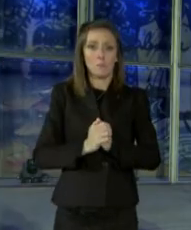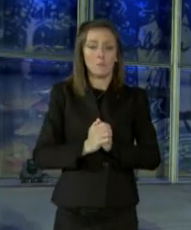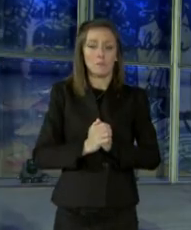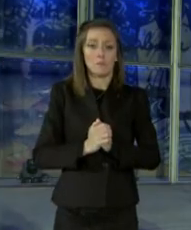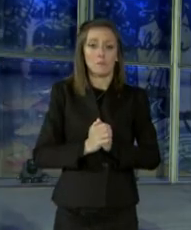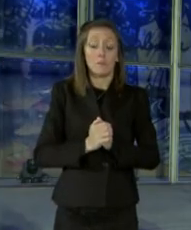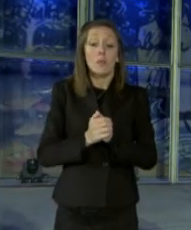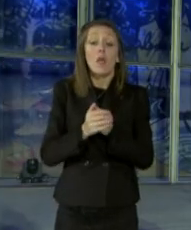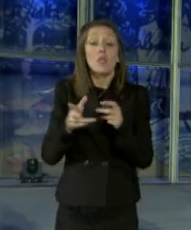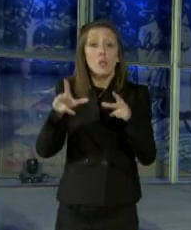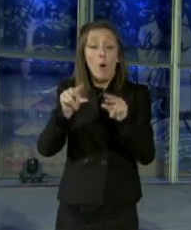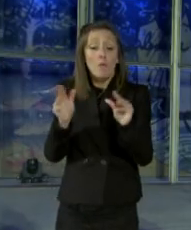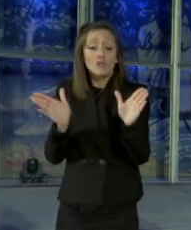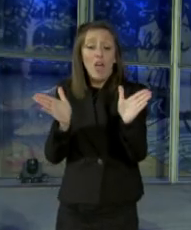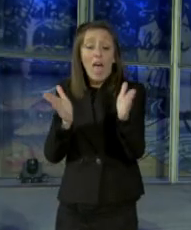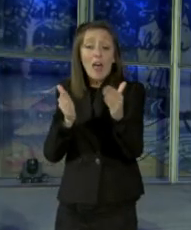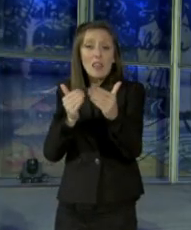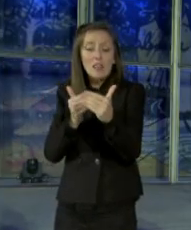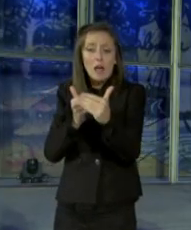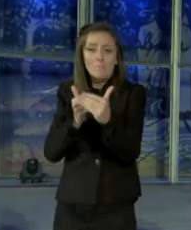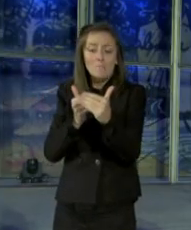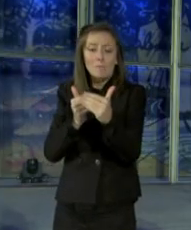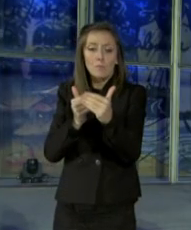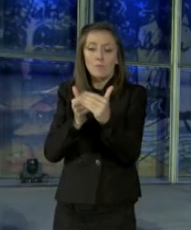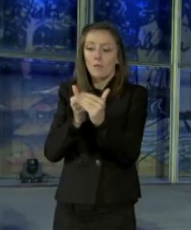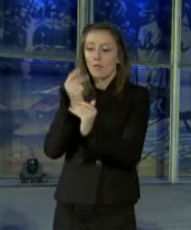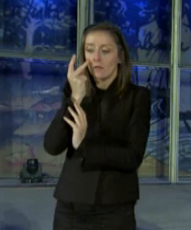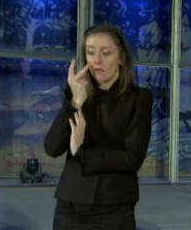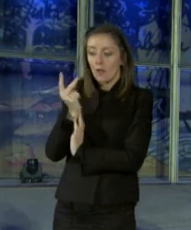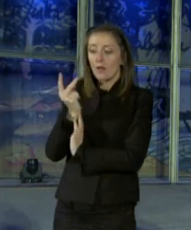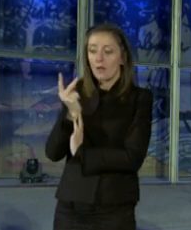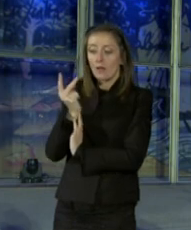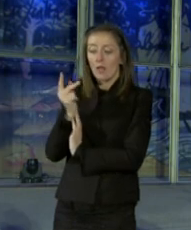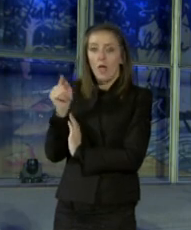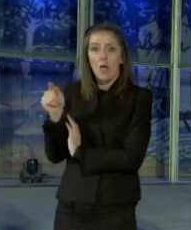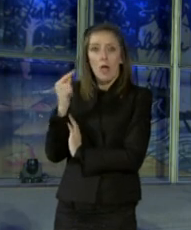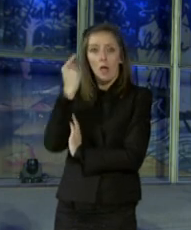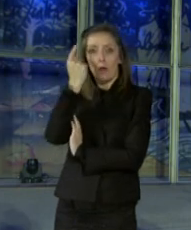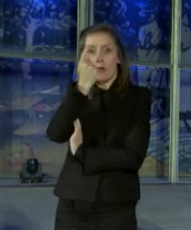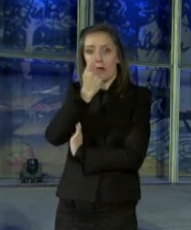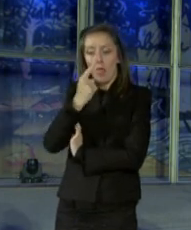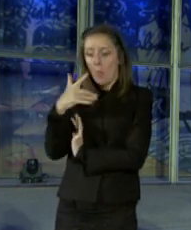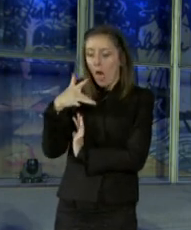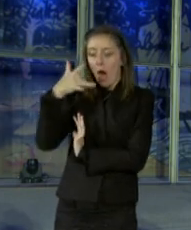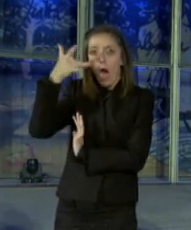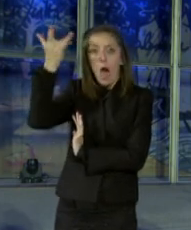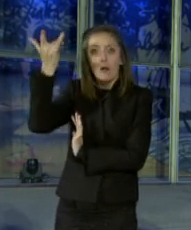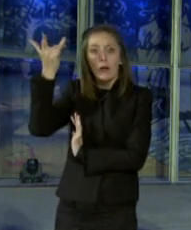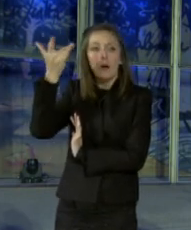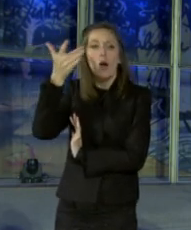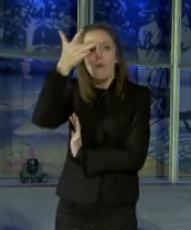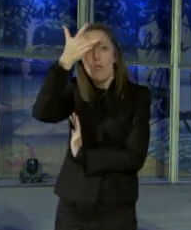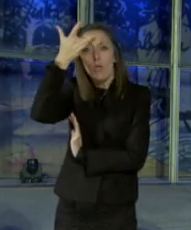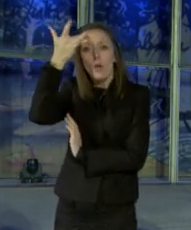rientrato nella cella notai che il padre cominciava ad impallidire sulla fronte aveva un